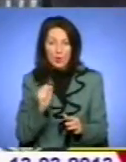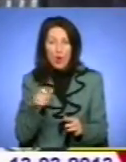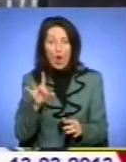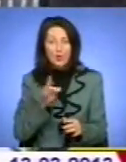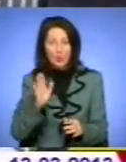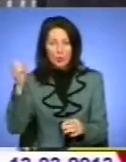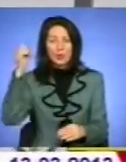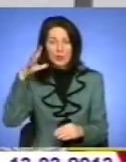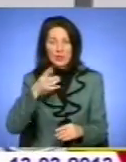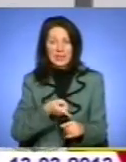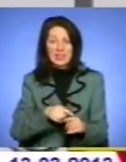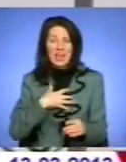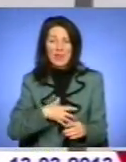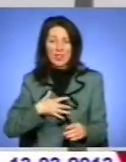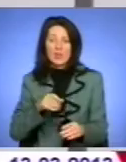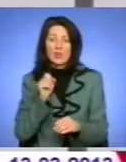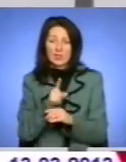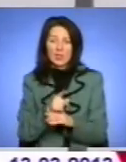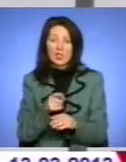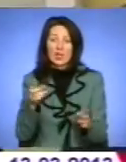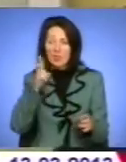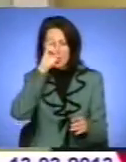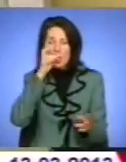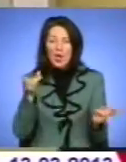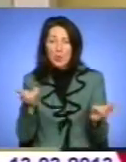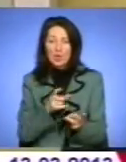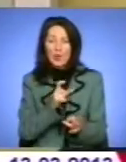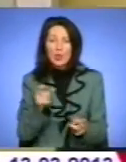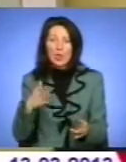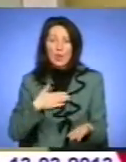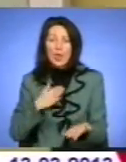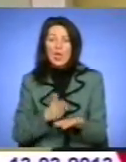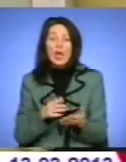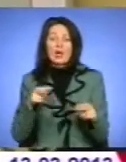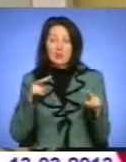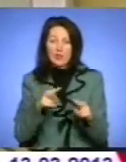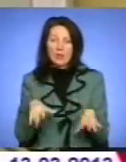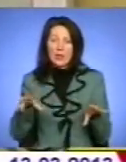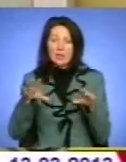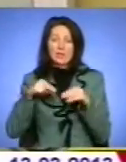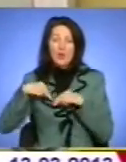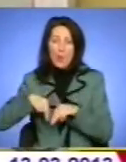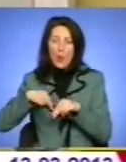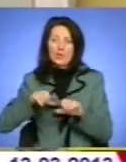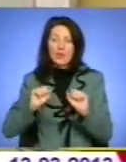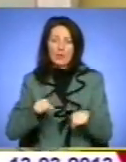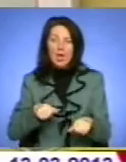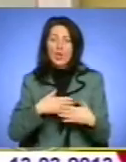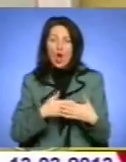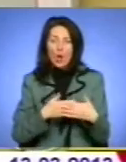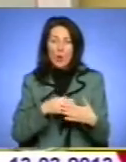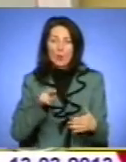це важливе завдання держави і потреба людей. Ми є свідками співпраці влади і громади по